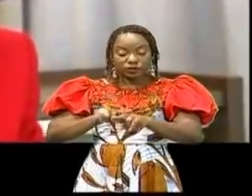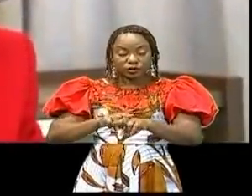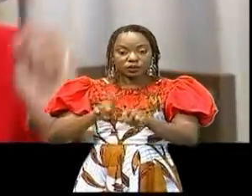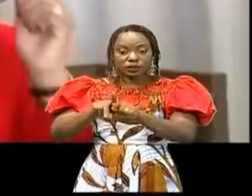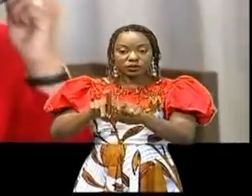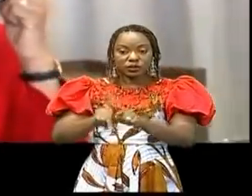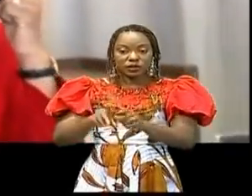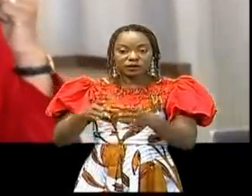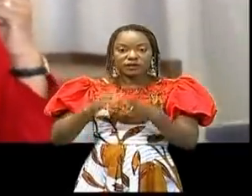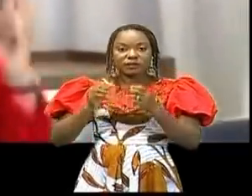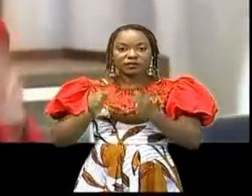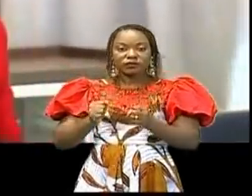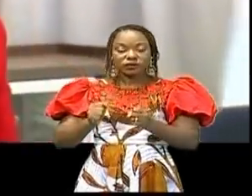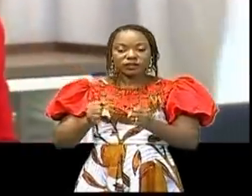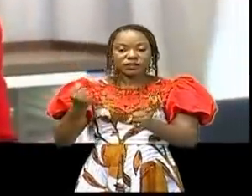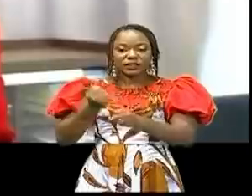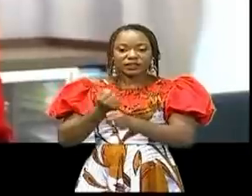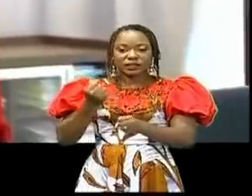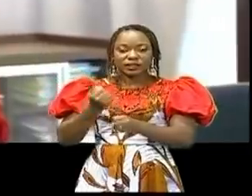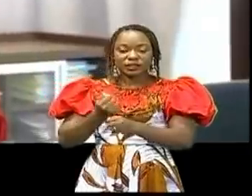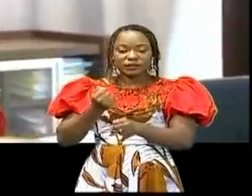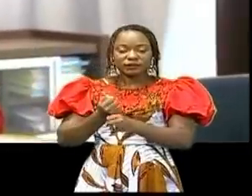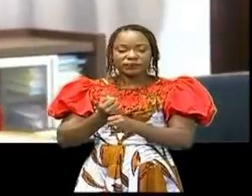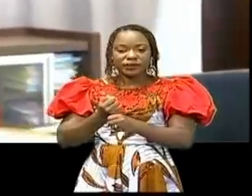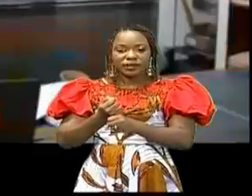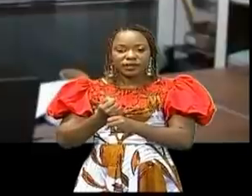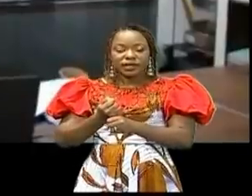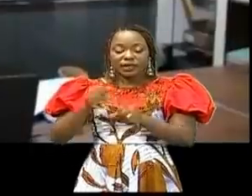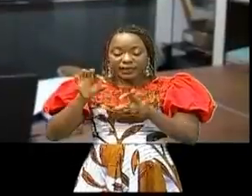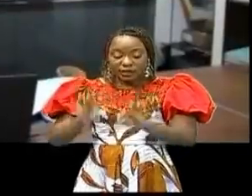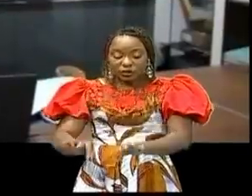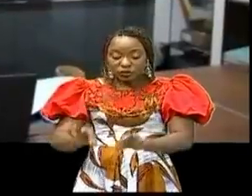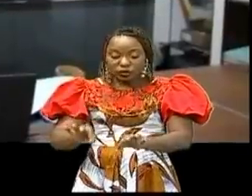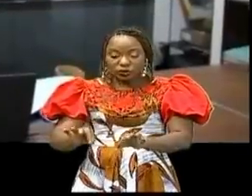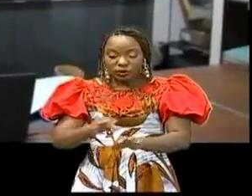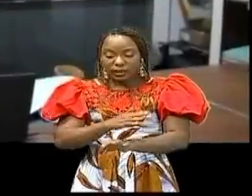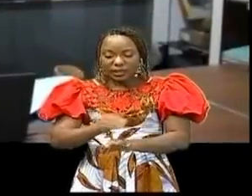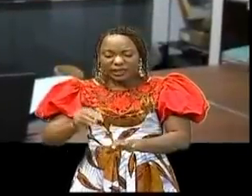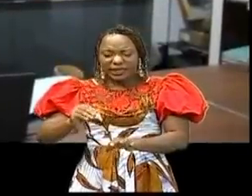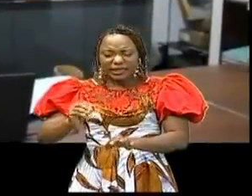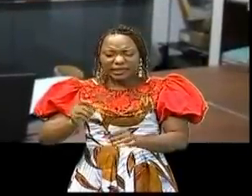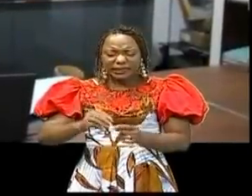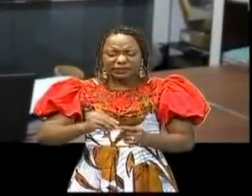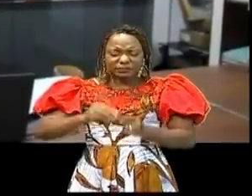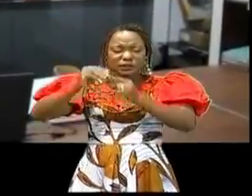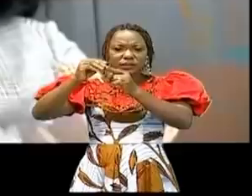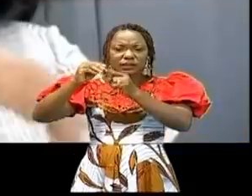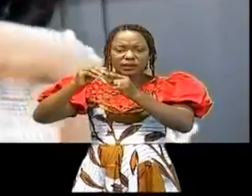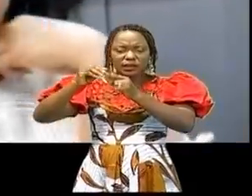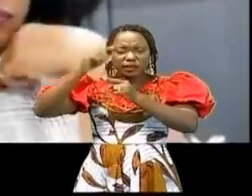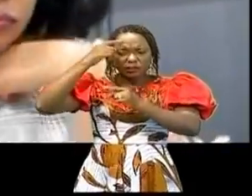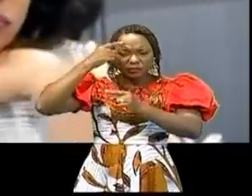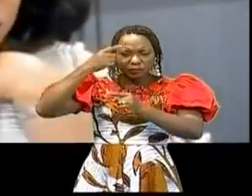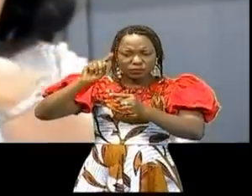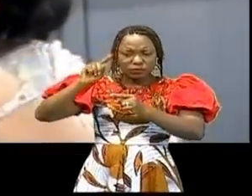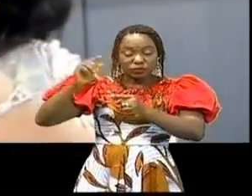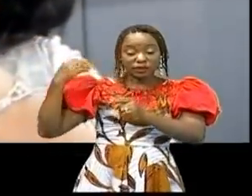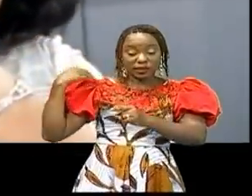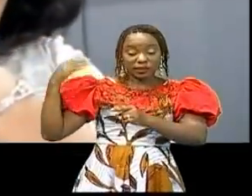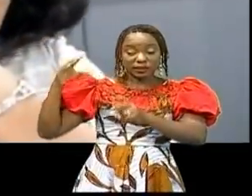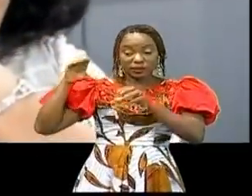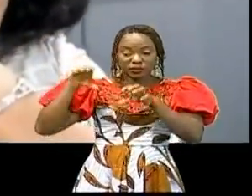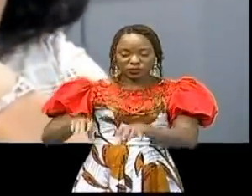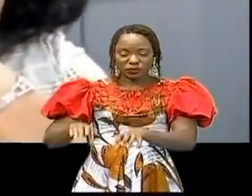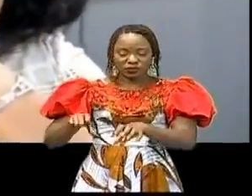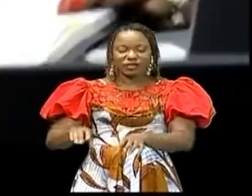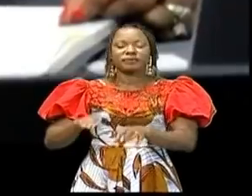réaffirment avec force le principe selon lequel le sol est la propriété exclusive, inaliénable et imprescriptible de